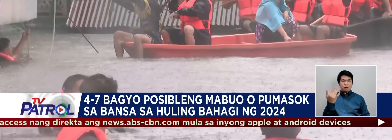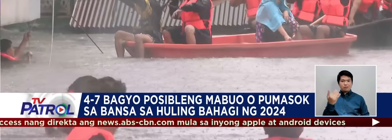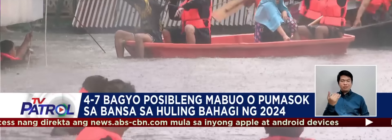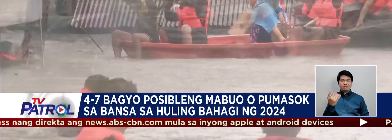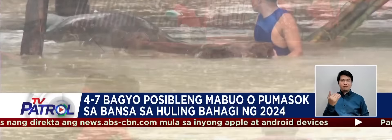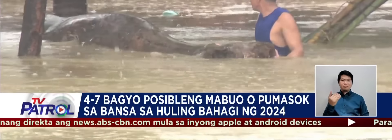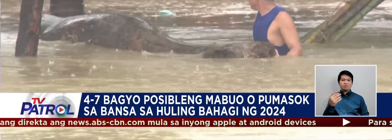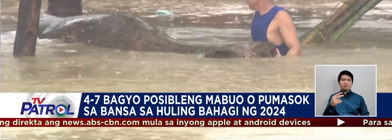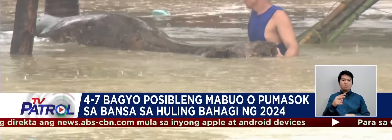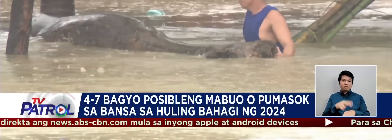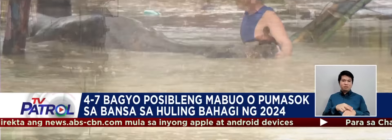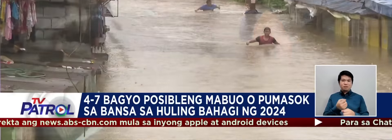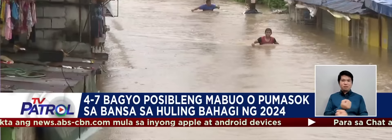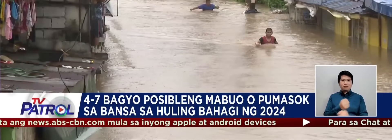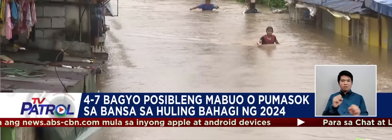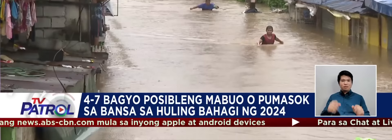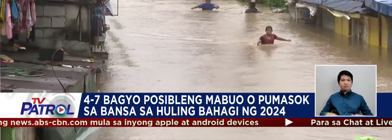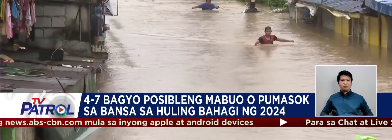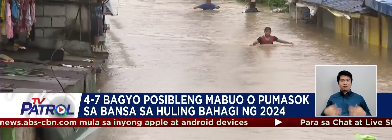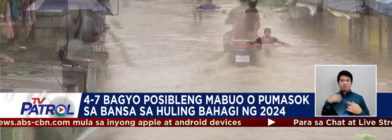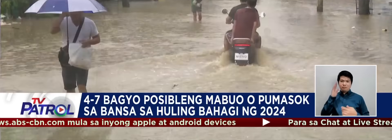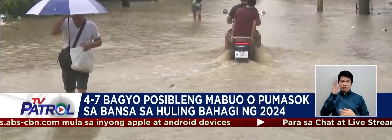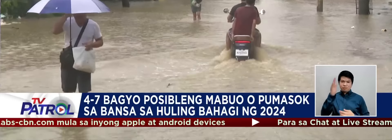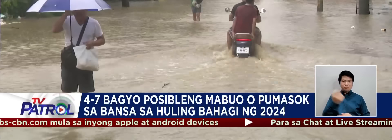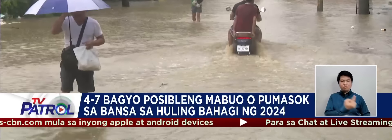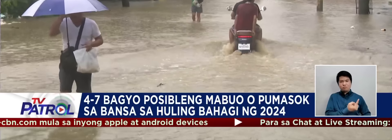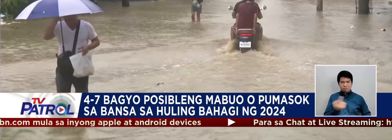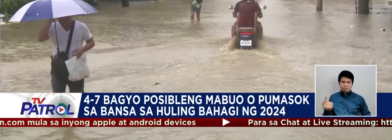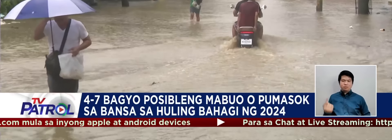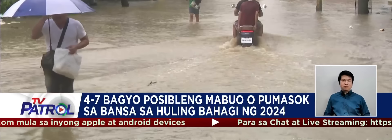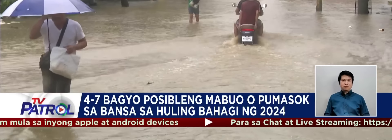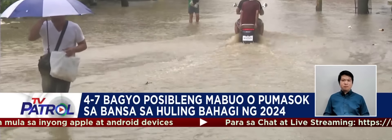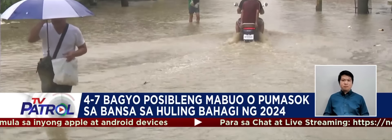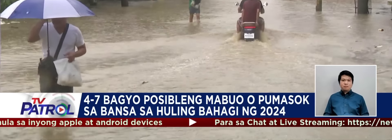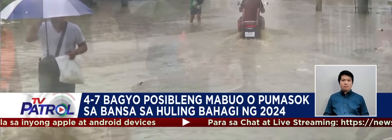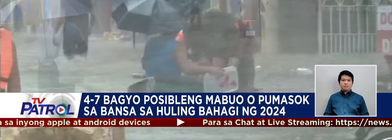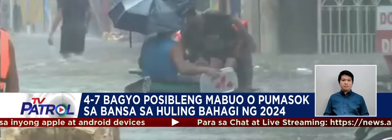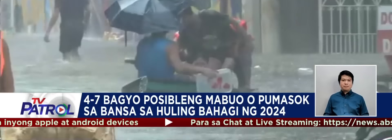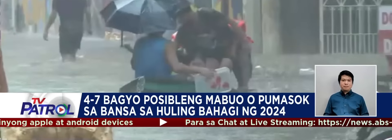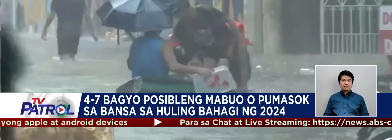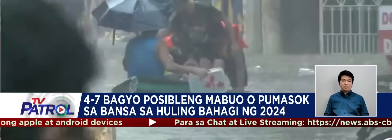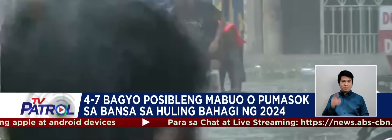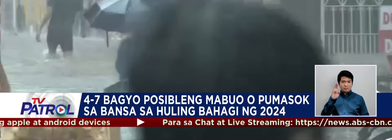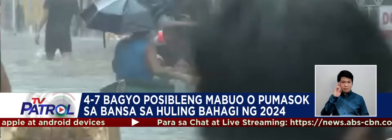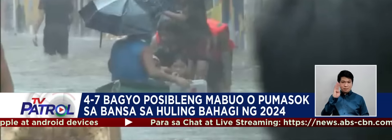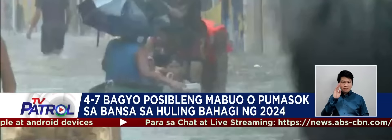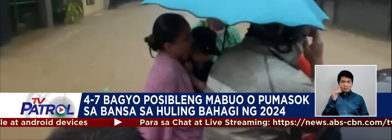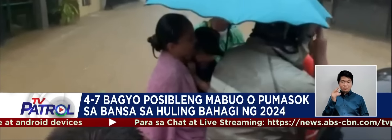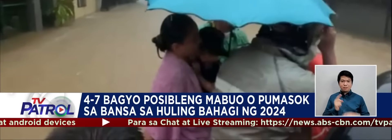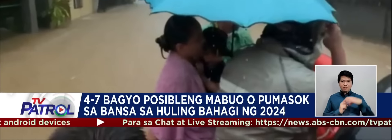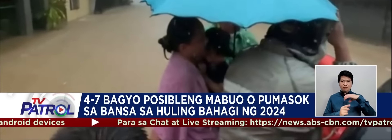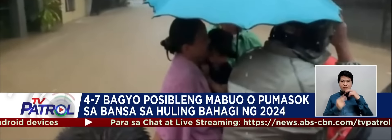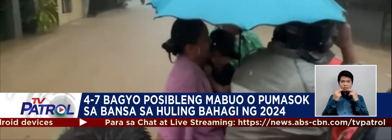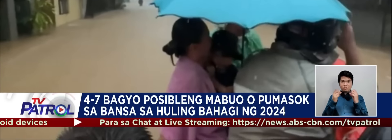at kinabukasan ng bawat isa. Rafael Busano, ABS-CBN News.